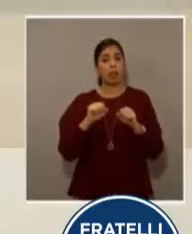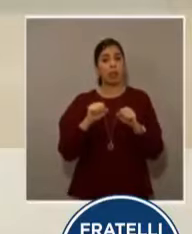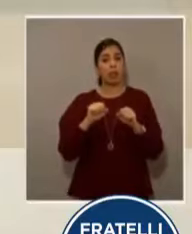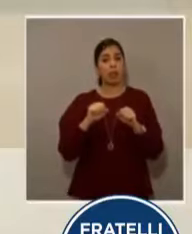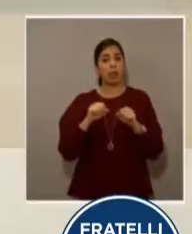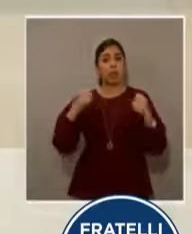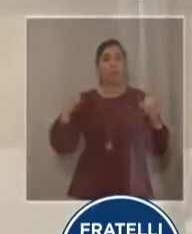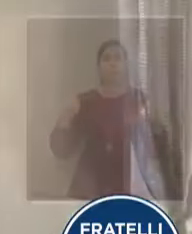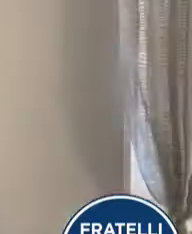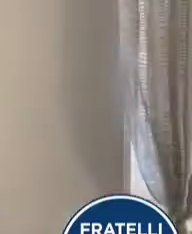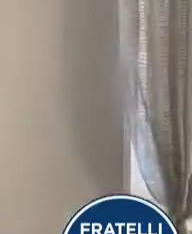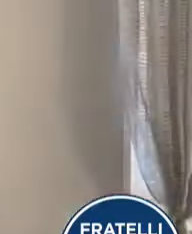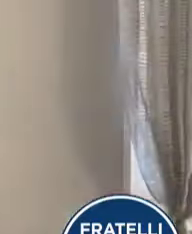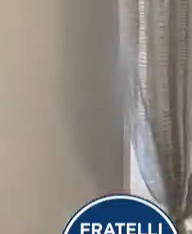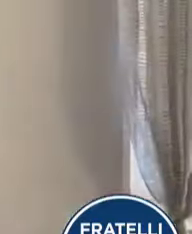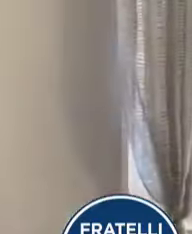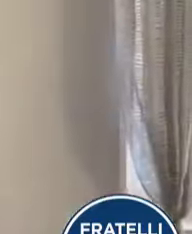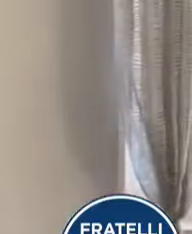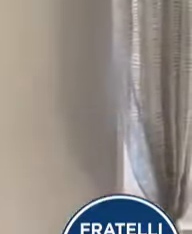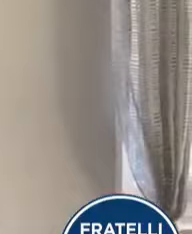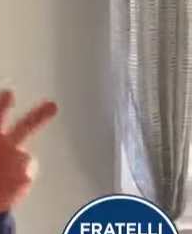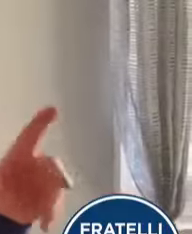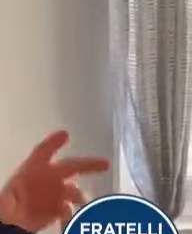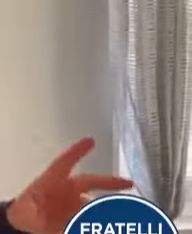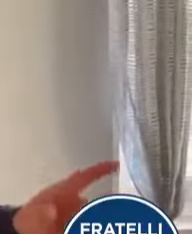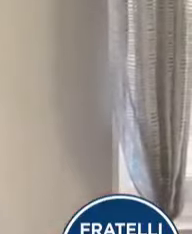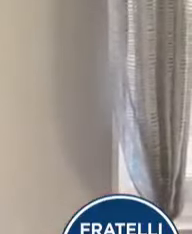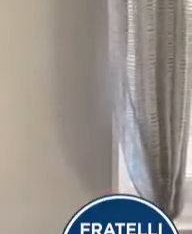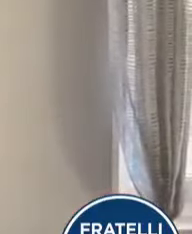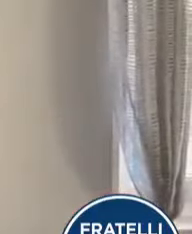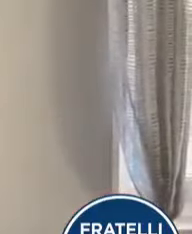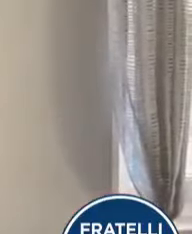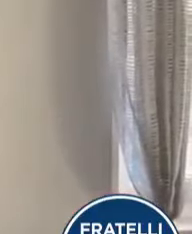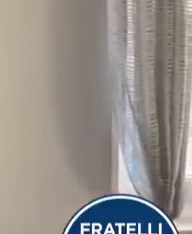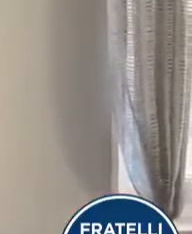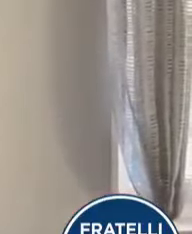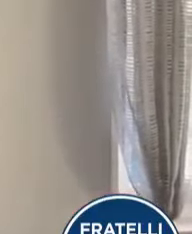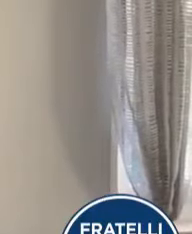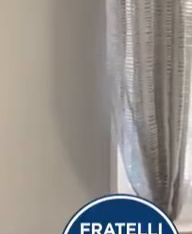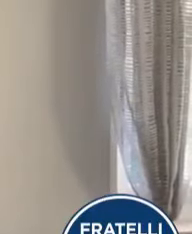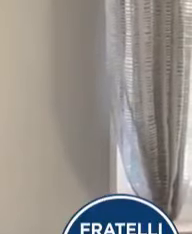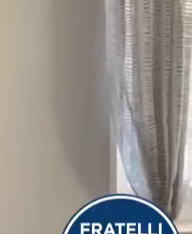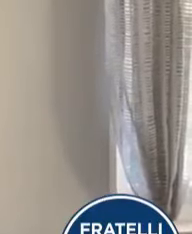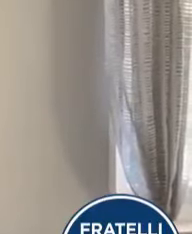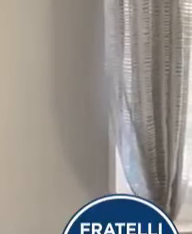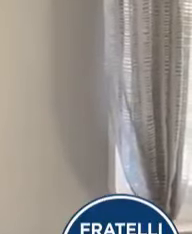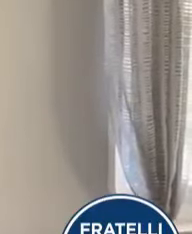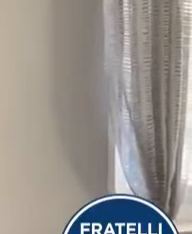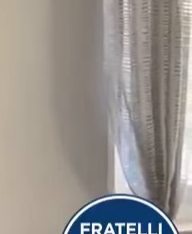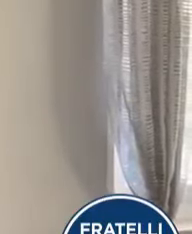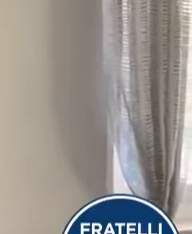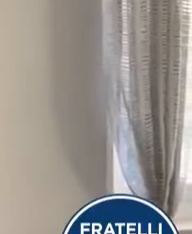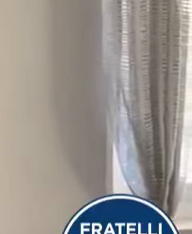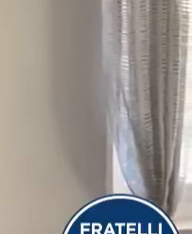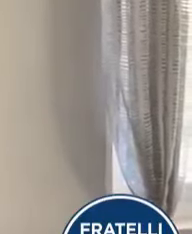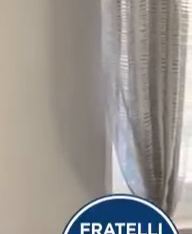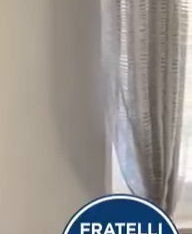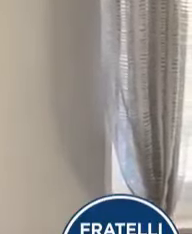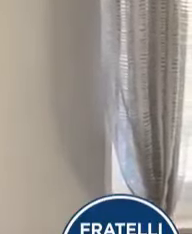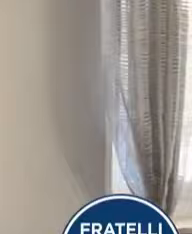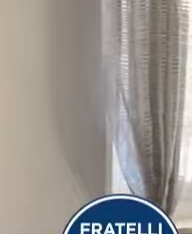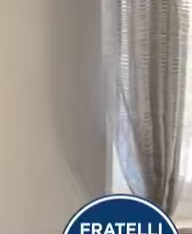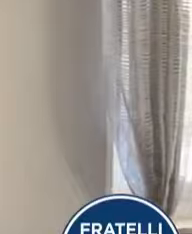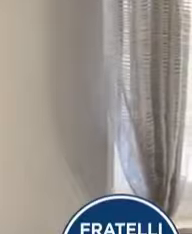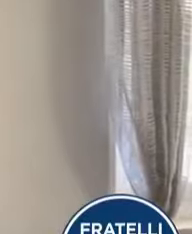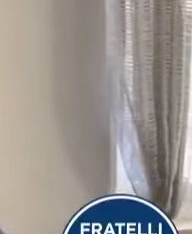campagna di vaccinazione. I costi di queste 1500 primule con cui avrebbe disseminato l'Italia? Ma stai a vedere i costi